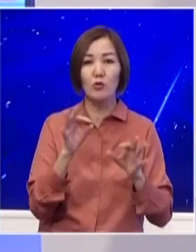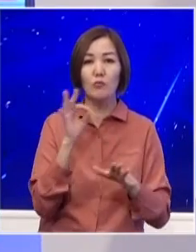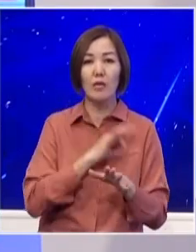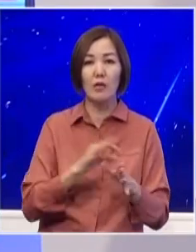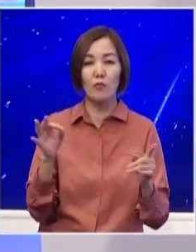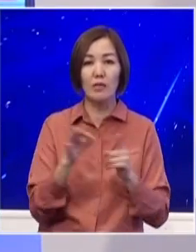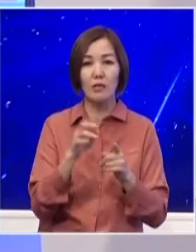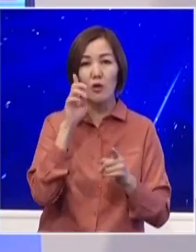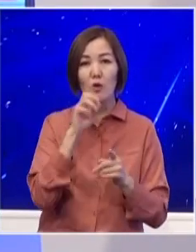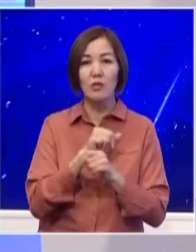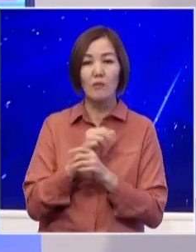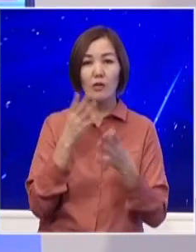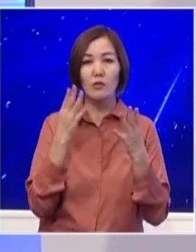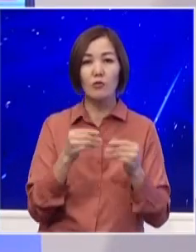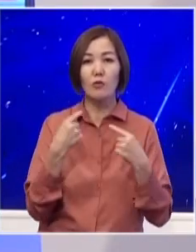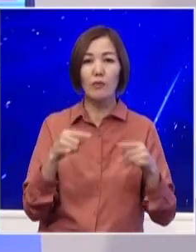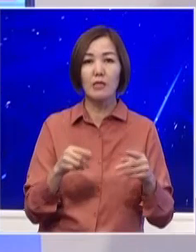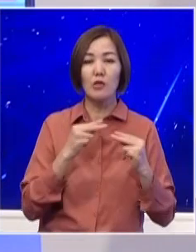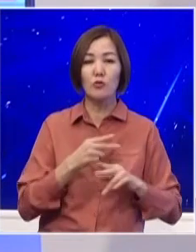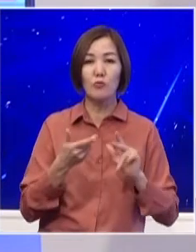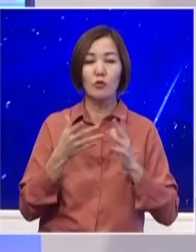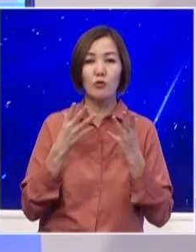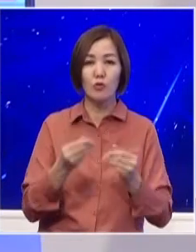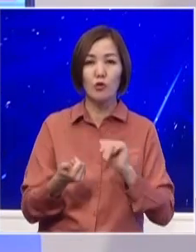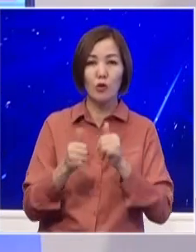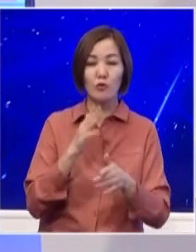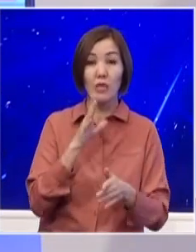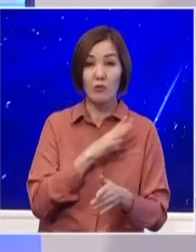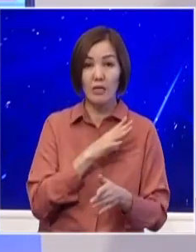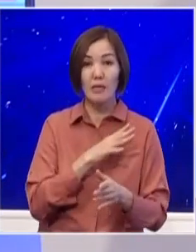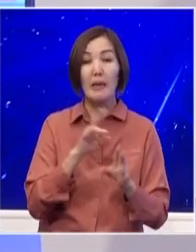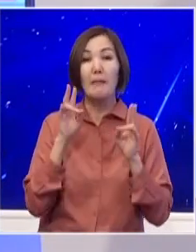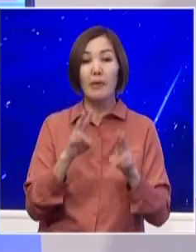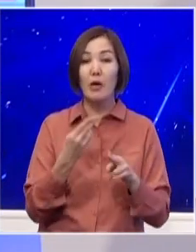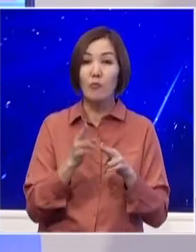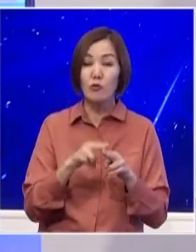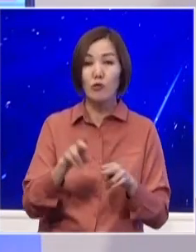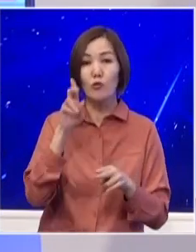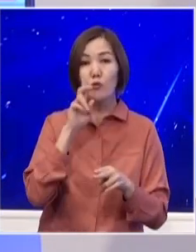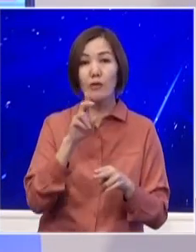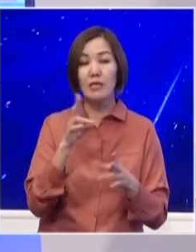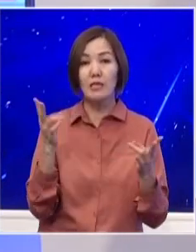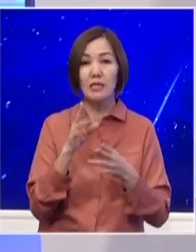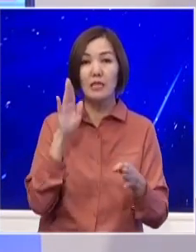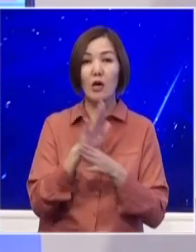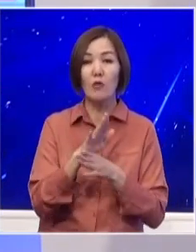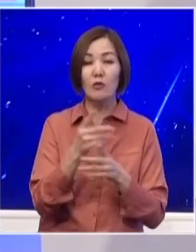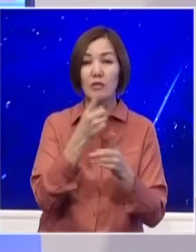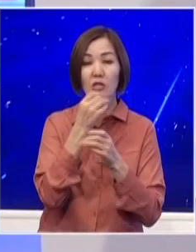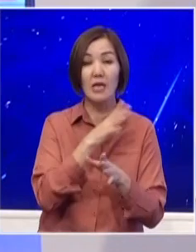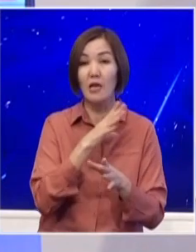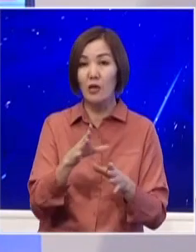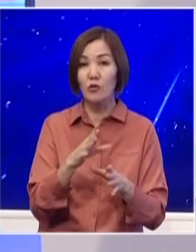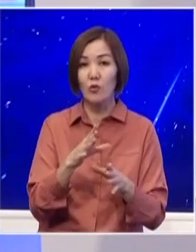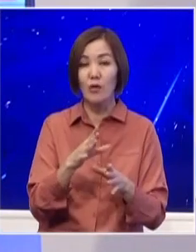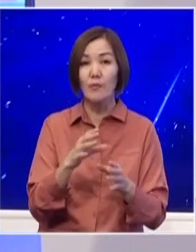пайдалану мақсатында үкімет демалыс күндерін басқа жұмыс күндеріне ауыстыратын. Бірақ бұл жол үкіметтің тиісті қаулысы